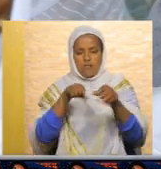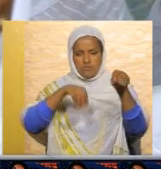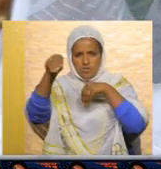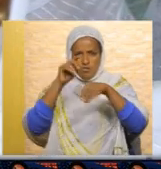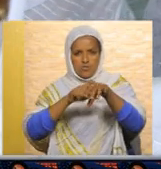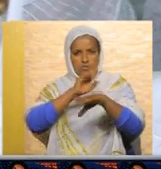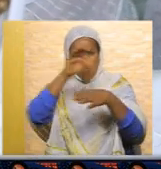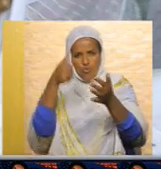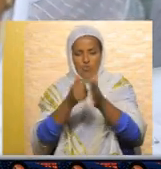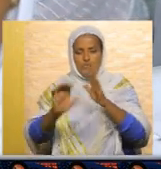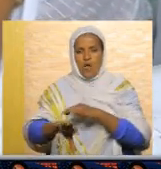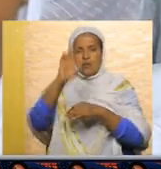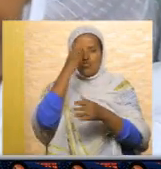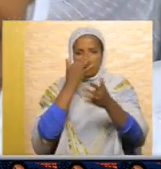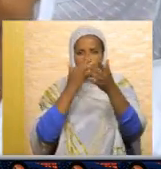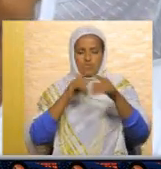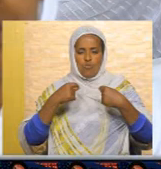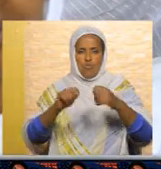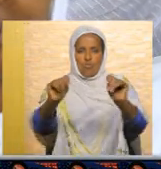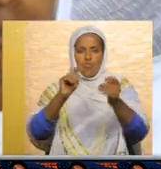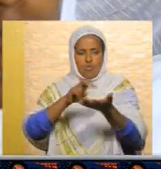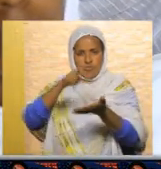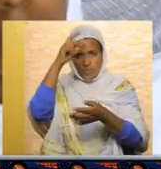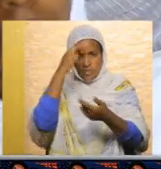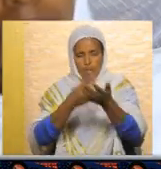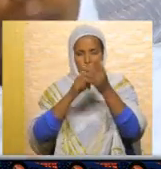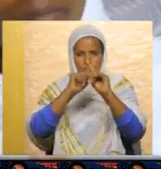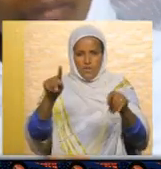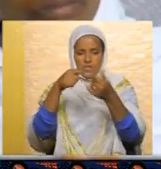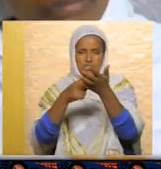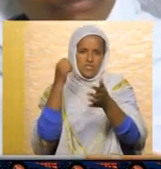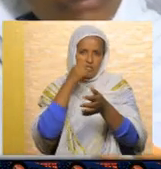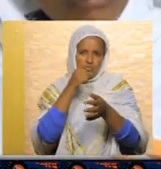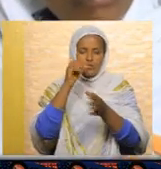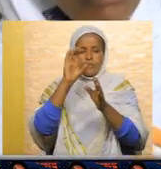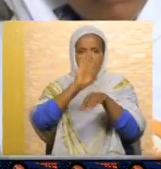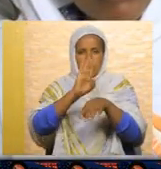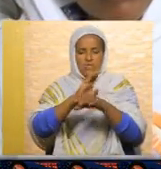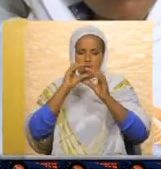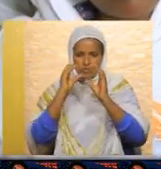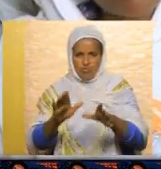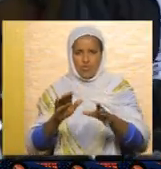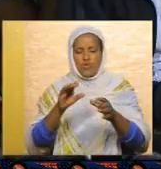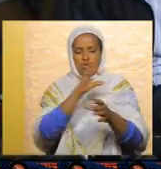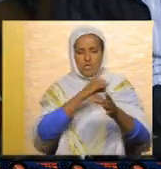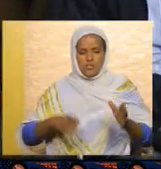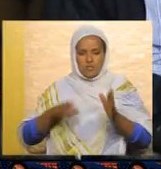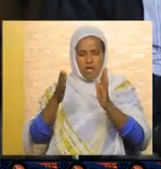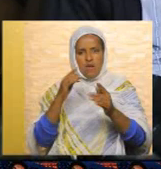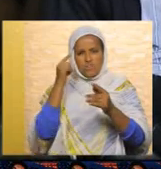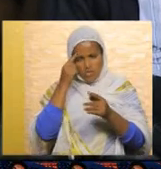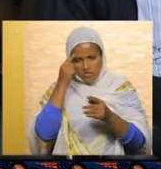ለሥራ በተንቀሳቀሱባቸው ቦታዎችና ጊዜያት ሁሉ ካገኟቸው ልምድና ተሞክሮች በመነሳት በተለይ ስለ ሴቶች የቤተ ክርስቲያን